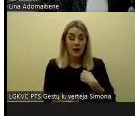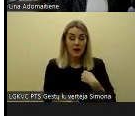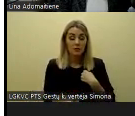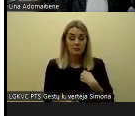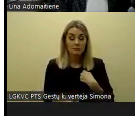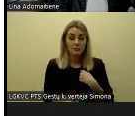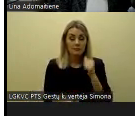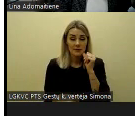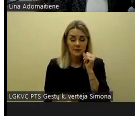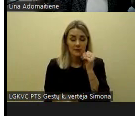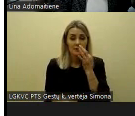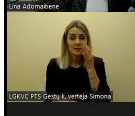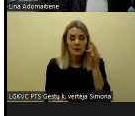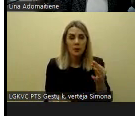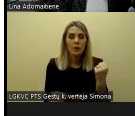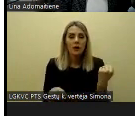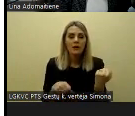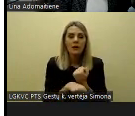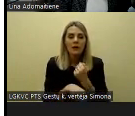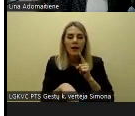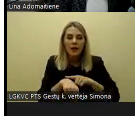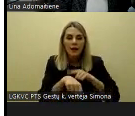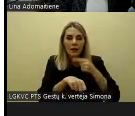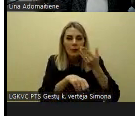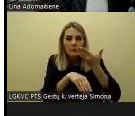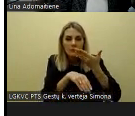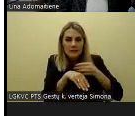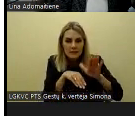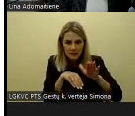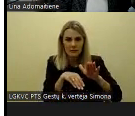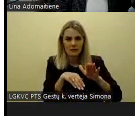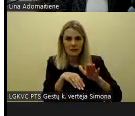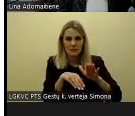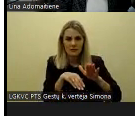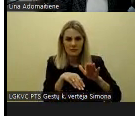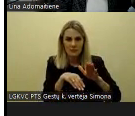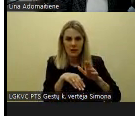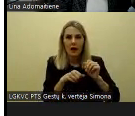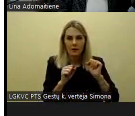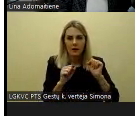reikia investuoti laiko tam, kad galima sutaupyti laiko ir panašiai.